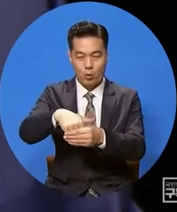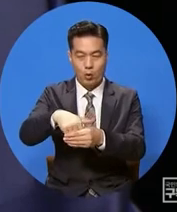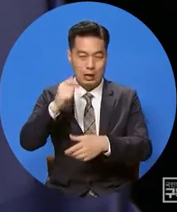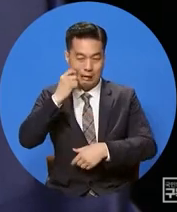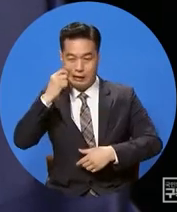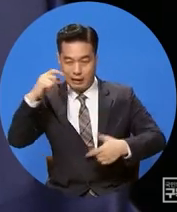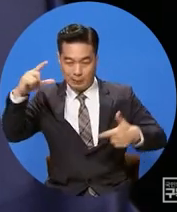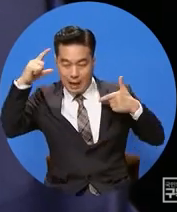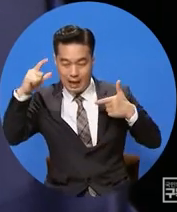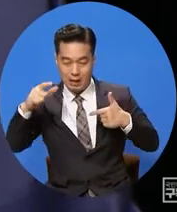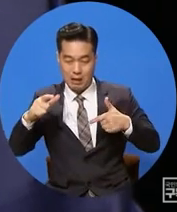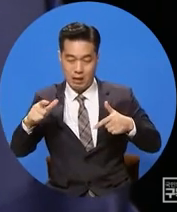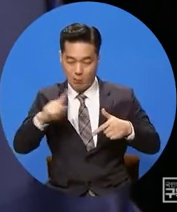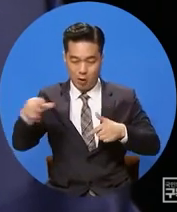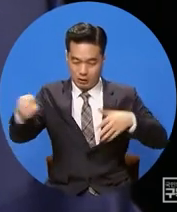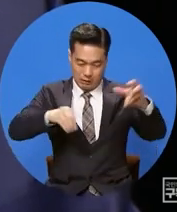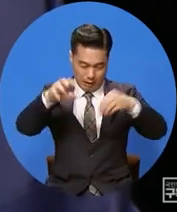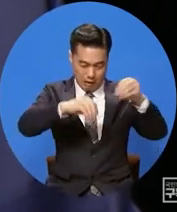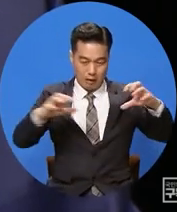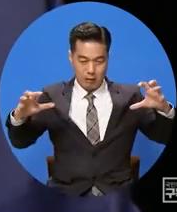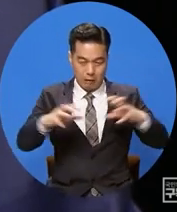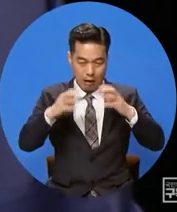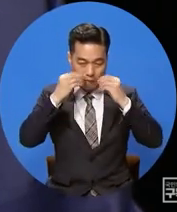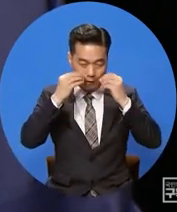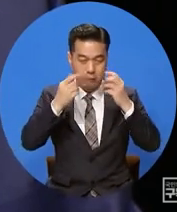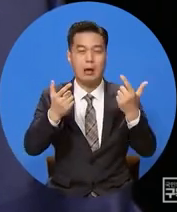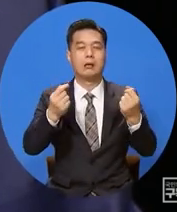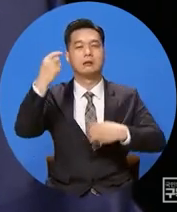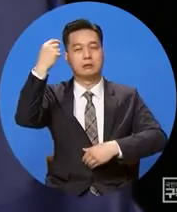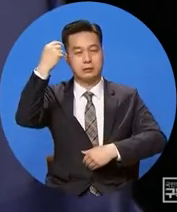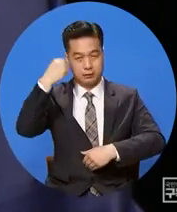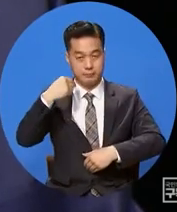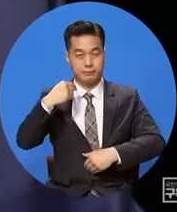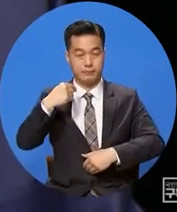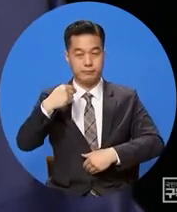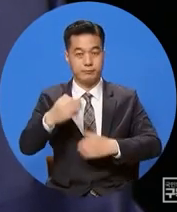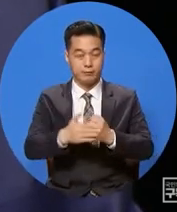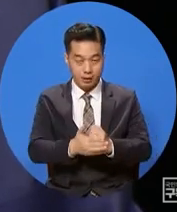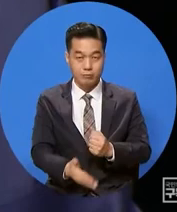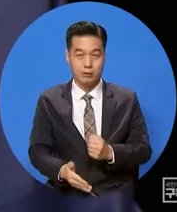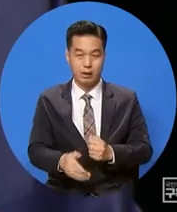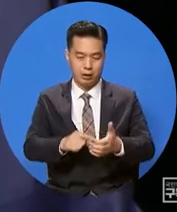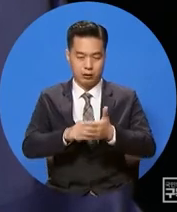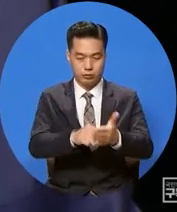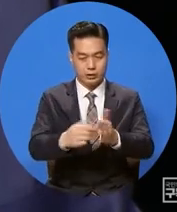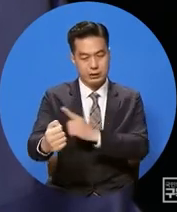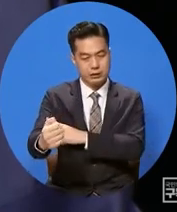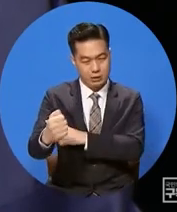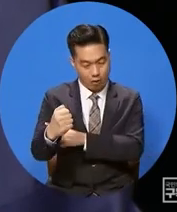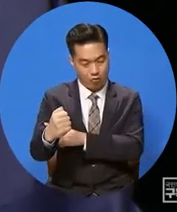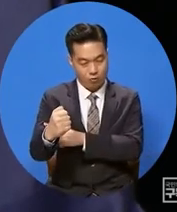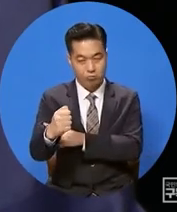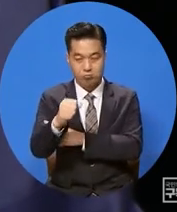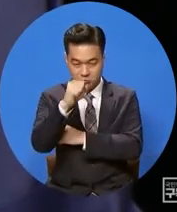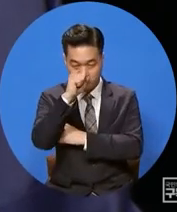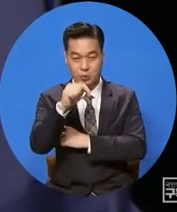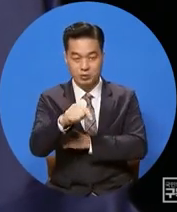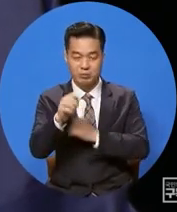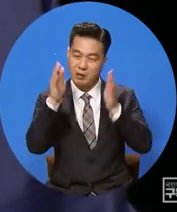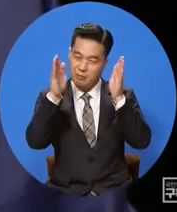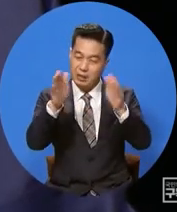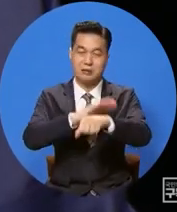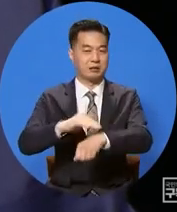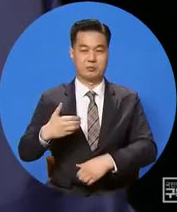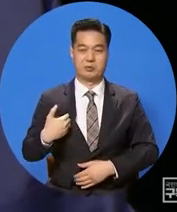유리한 것이라면은 다 모아놓은 것이 아닌가 그래서 뭐 추진력이라면 추진력인데 방향을 잘